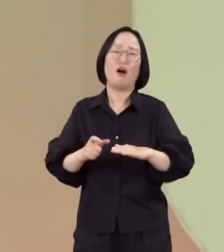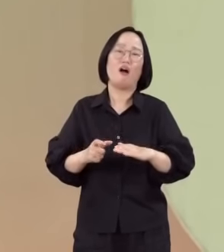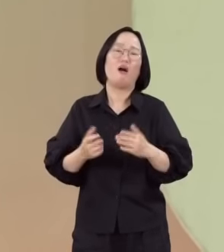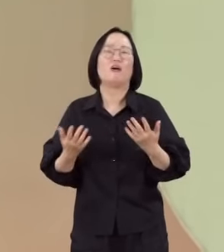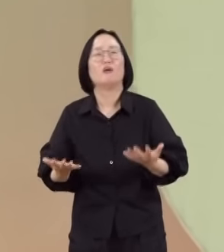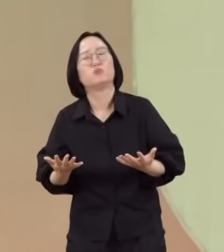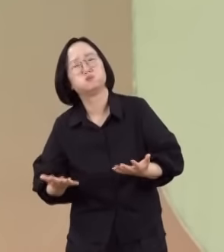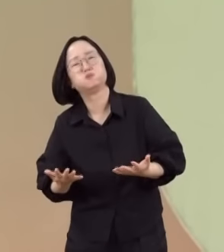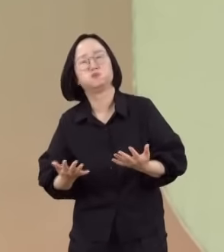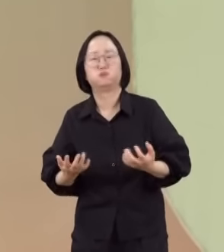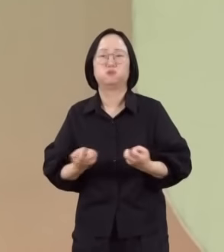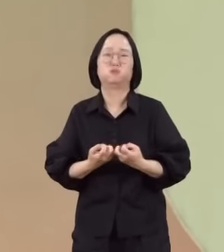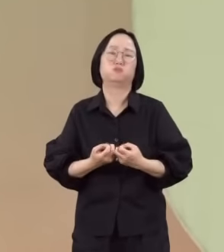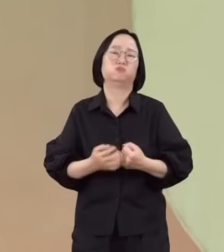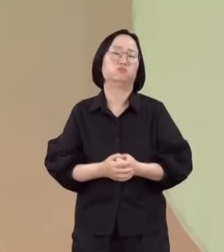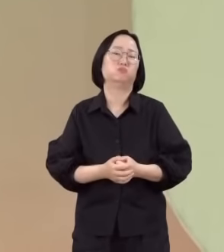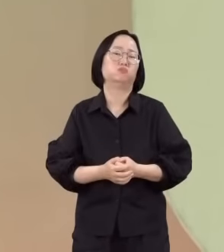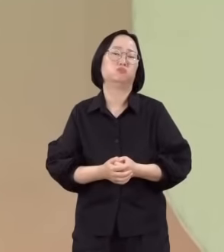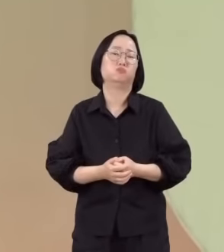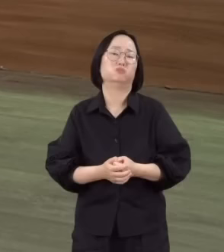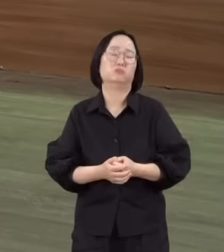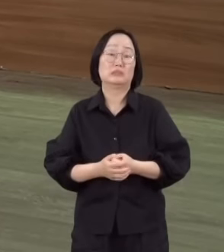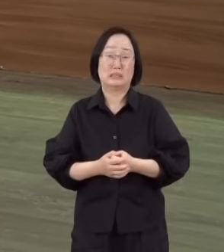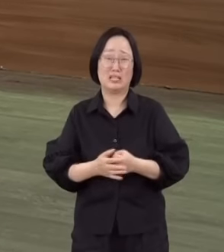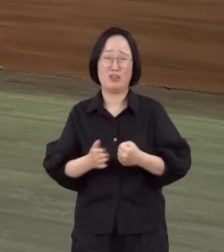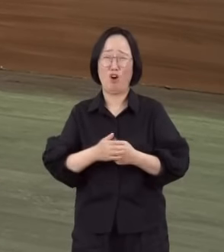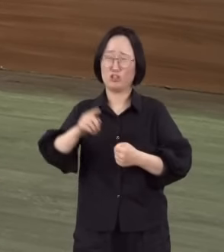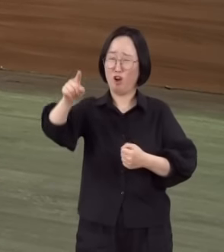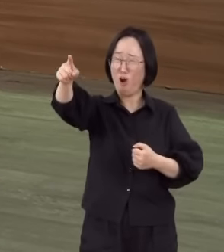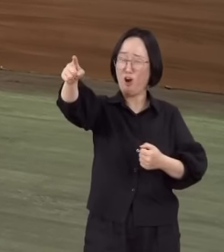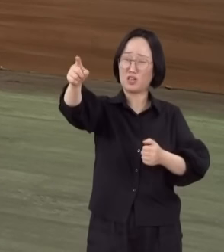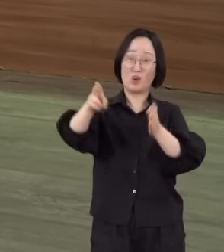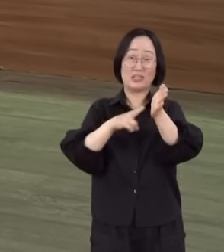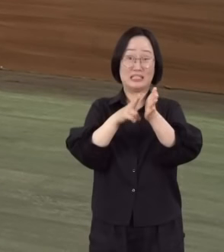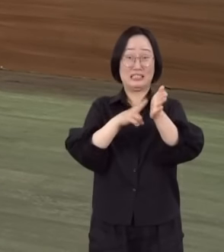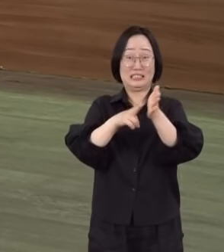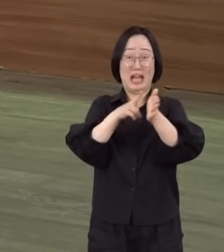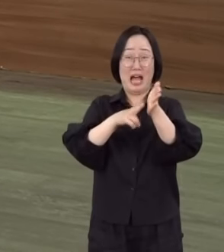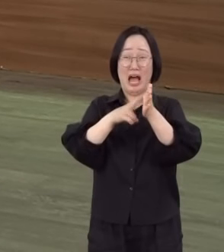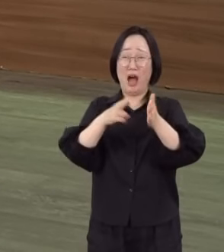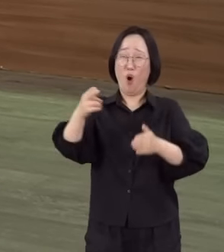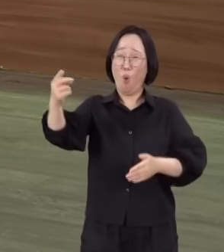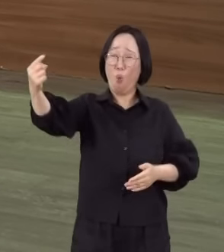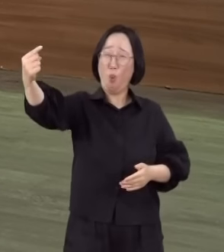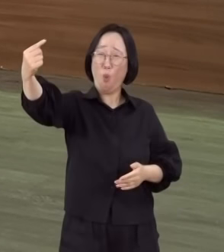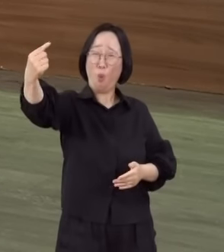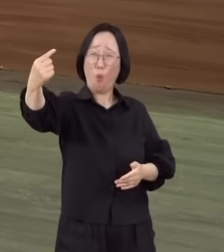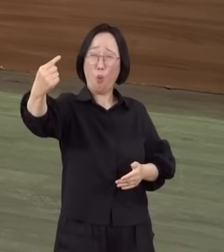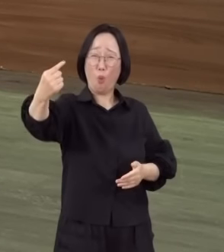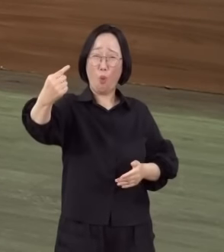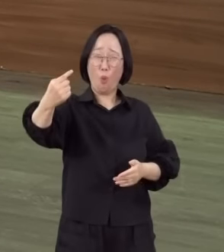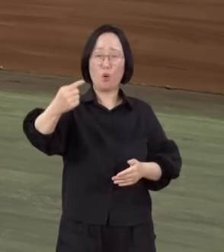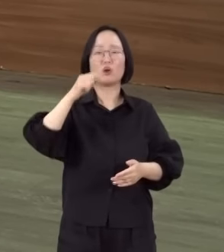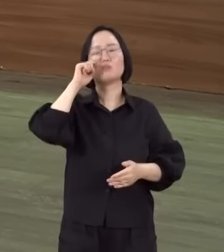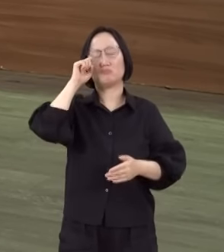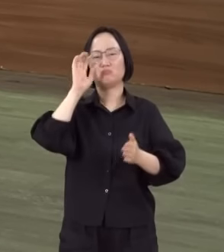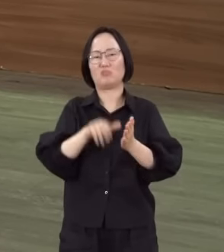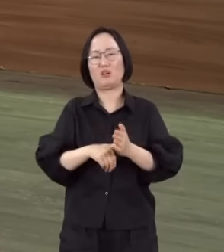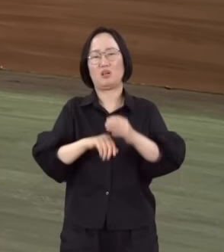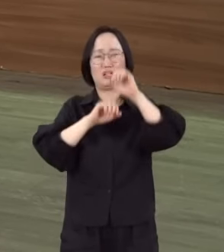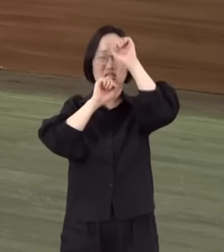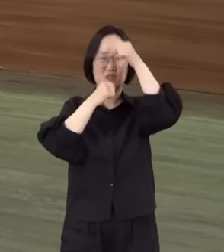어째요 여러분 열차가 그 왼쪽 발등 철길에 끼어 있는 왼쪽